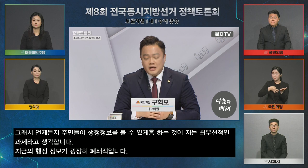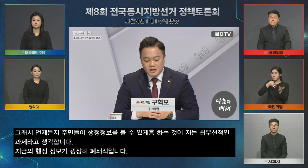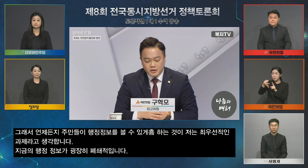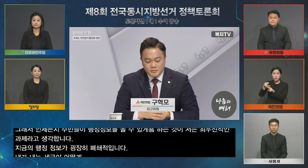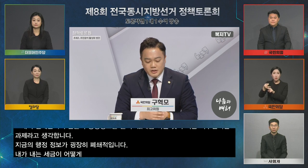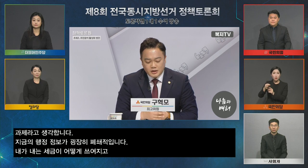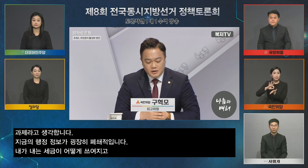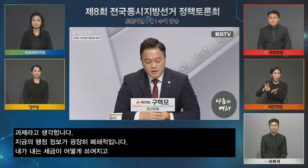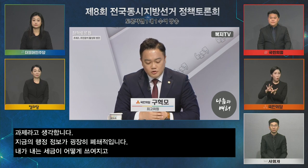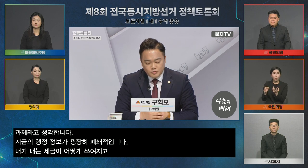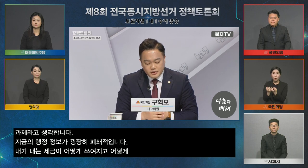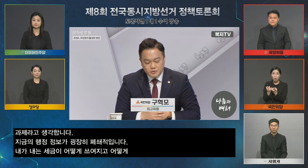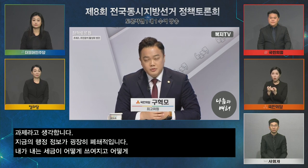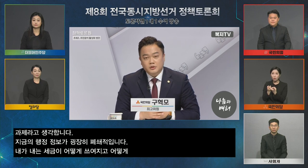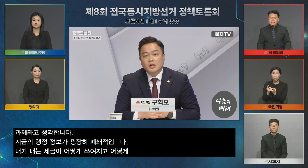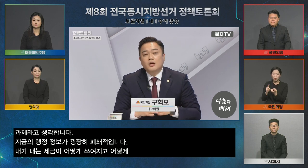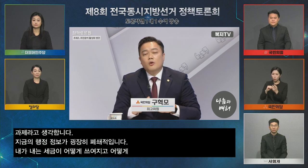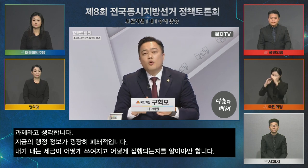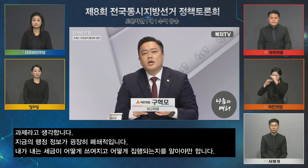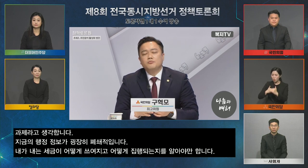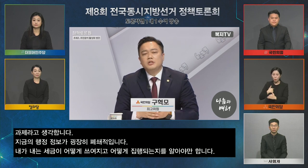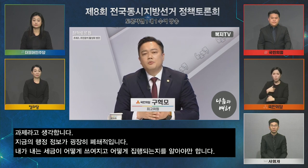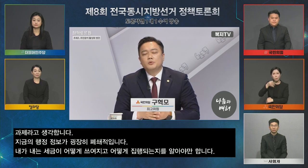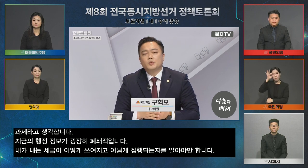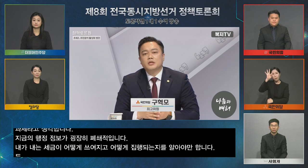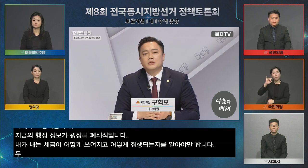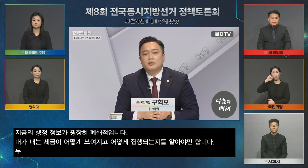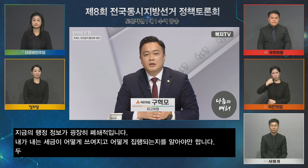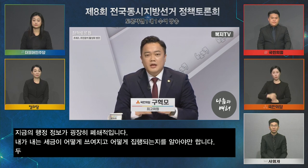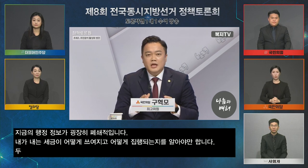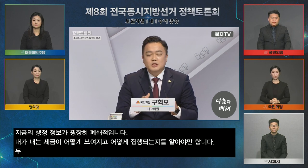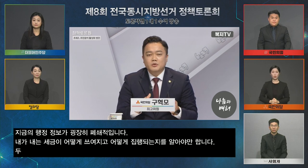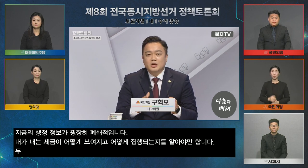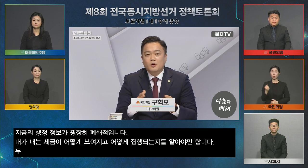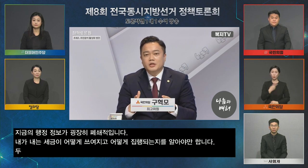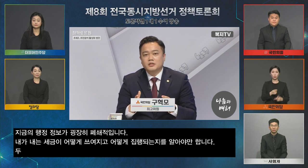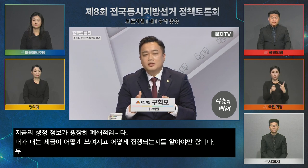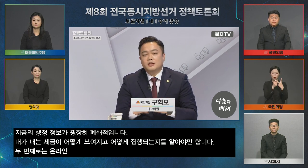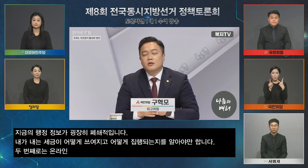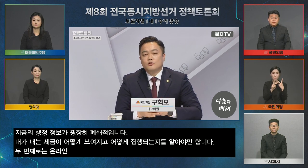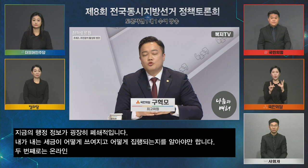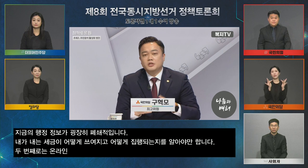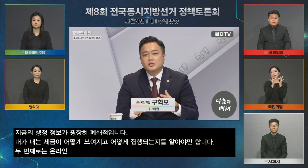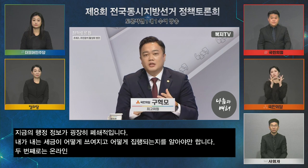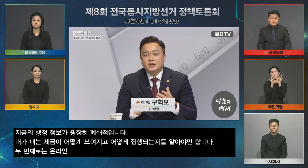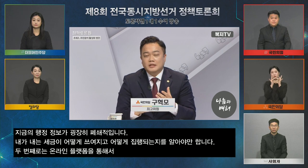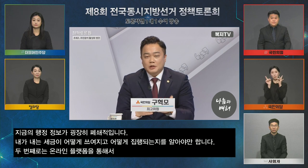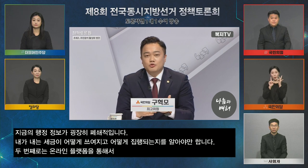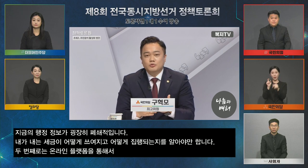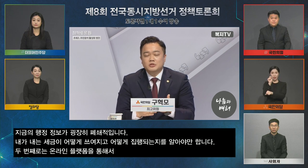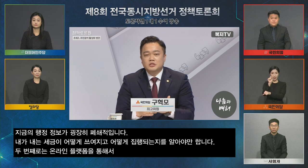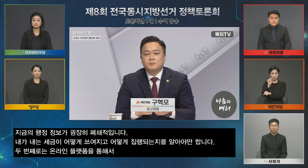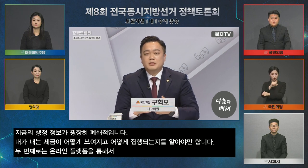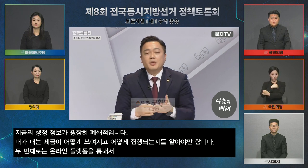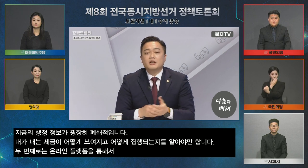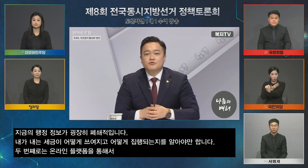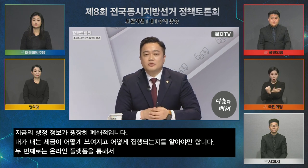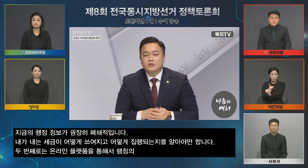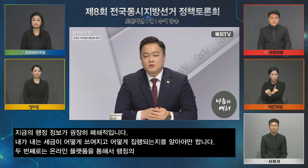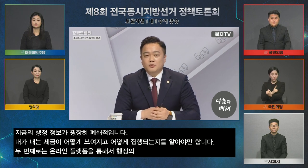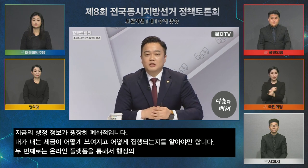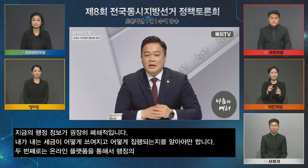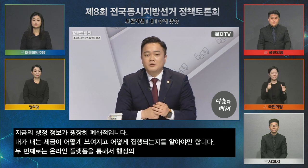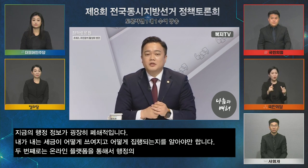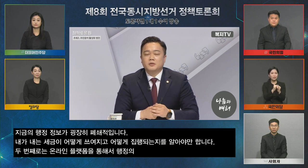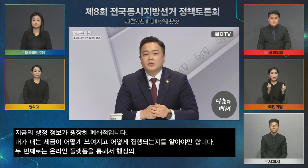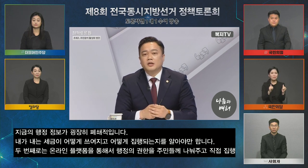되는지를 알아야만 합니다. 두 번째로는 온라인 플랫폼을 통해서 행정의 권한을 주민들께 나눠주고 직접 집행할